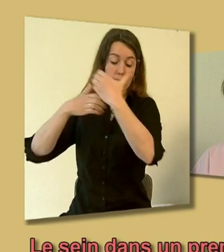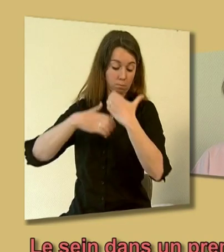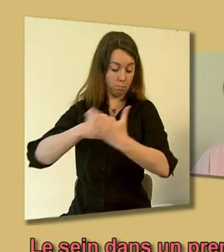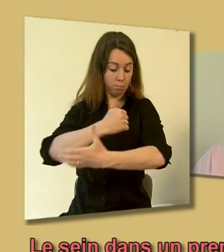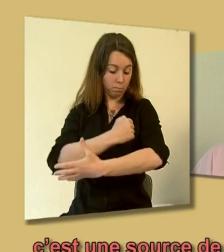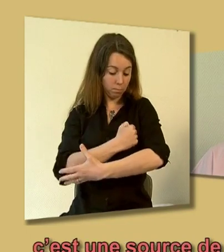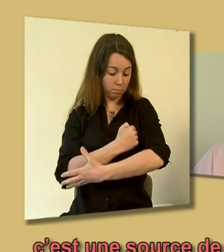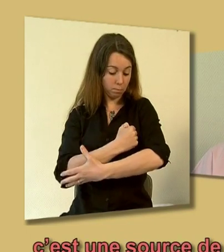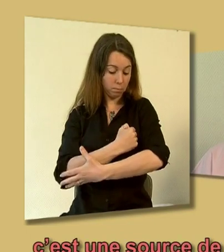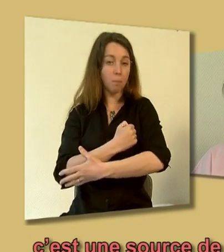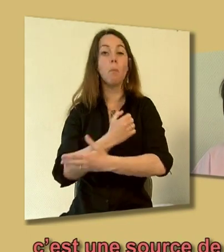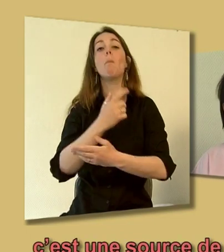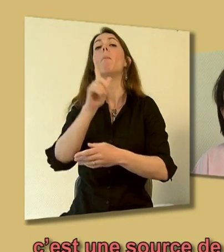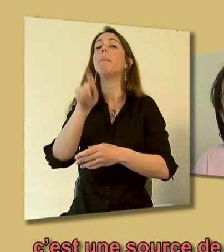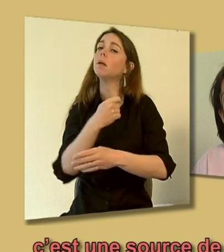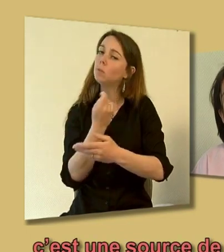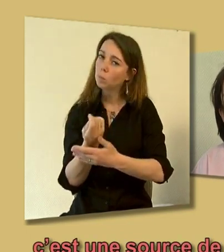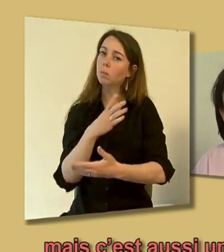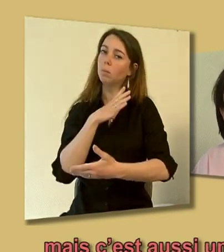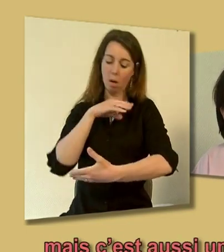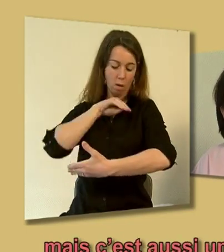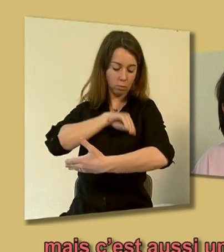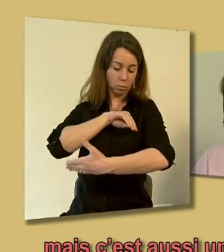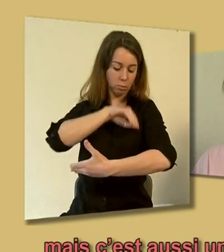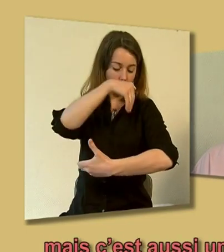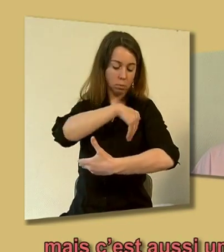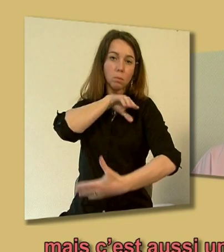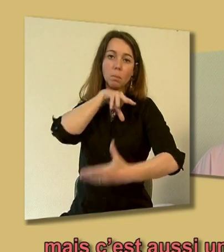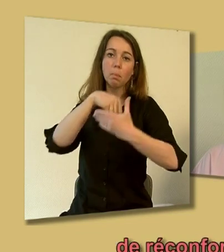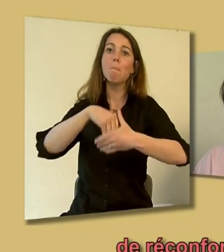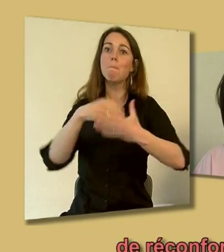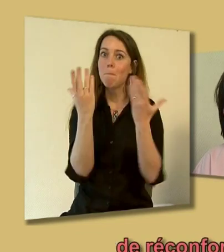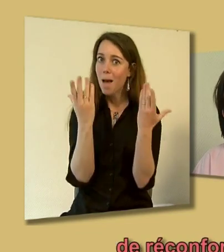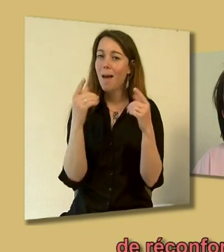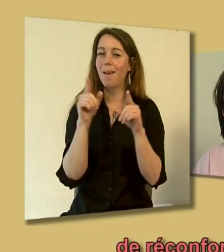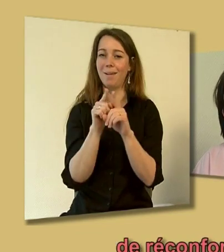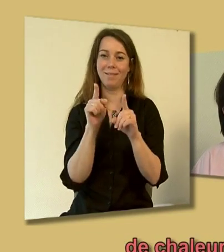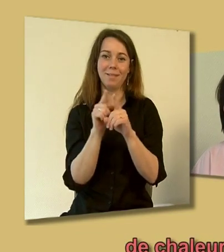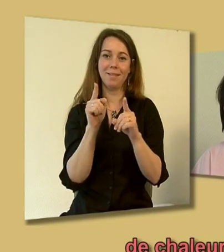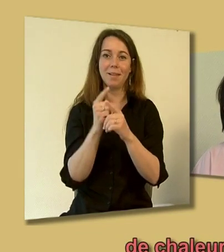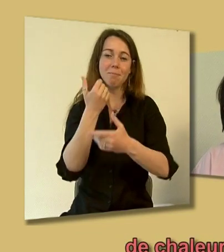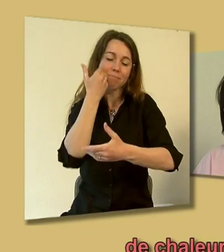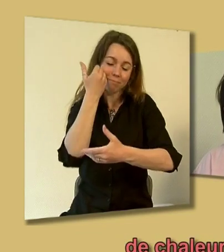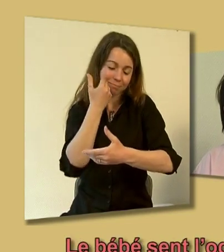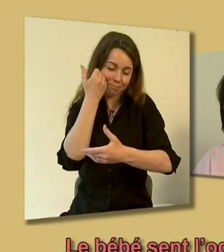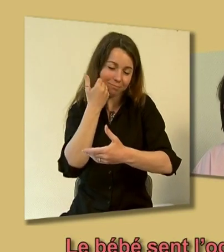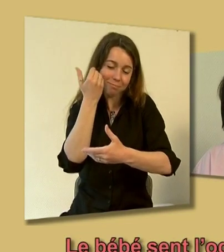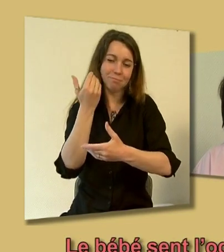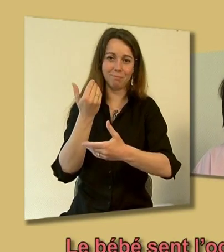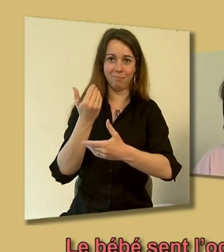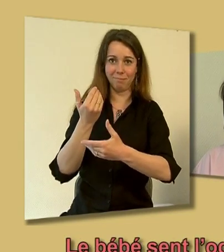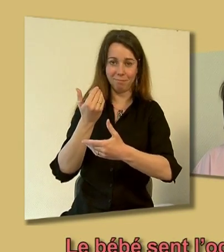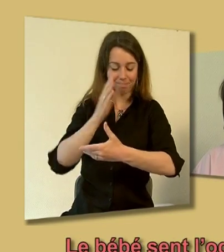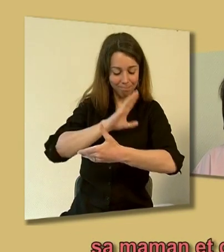dans un premier temps, c'est une source de nourriture, mais c'est aussi une source de réconfort, de chaleur. Il sent en